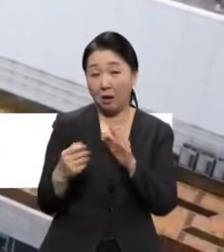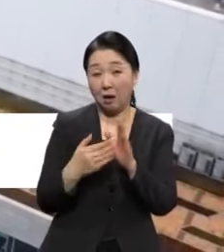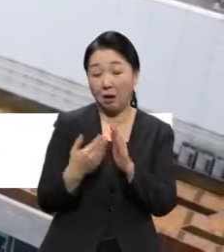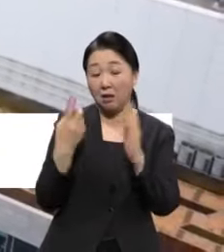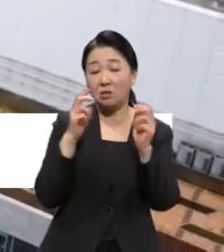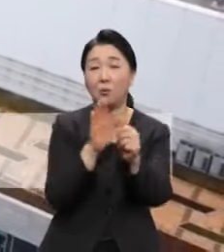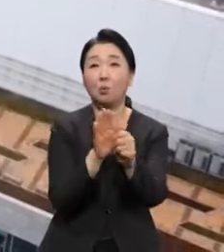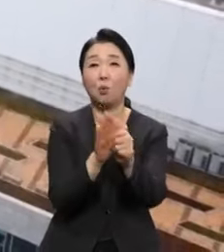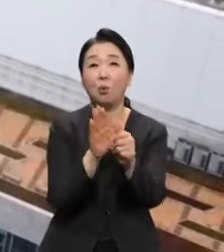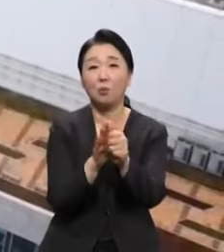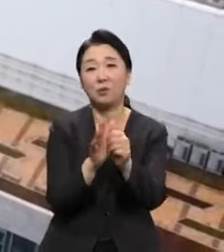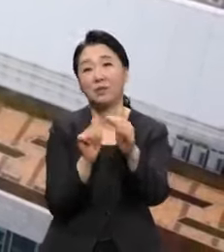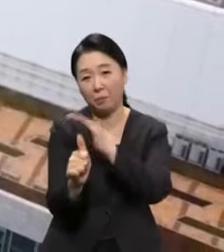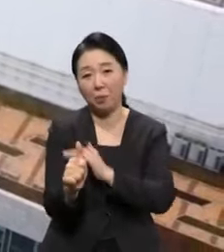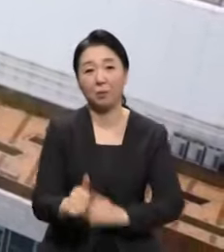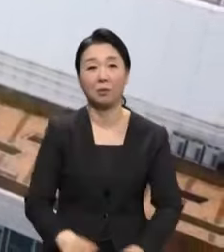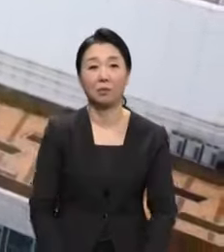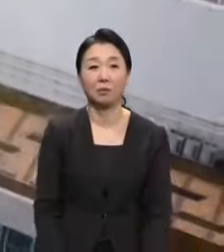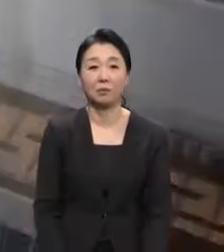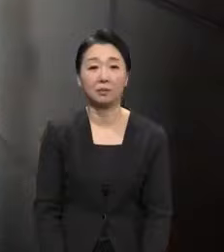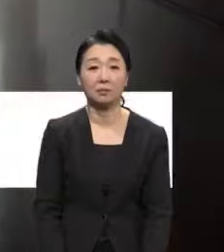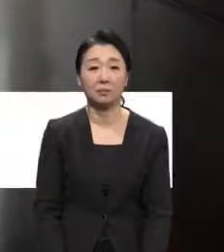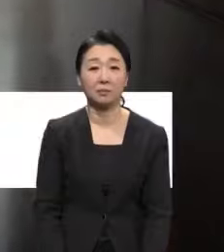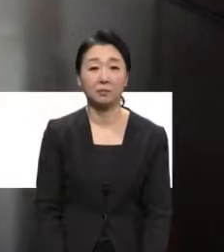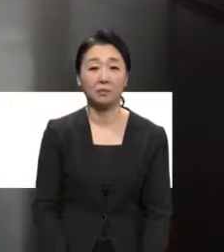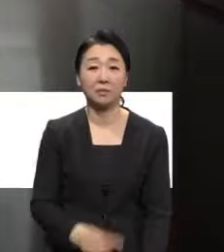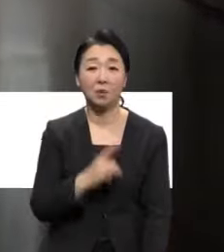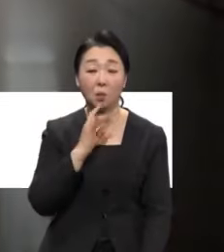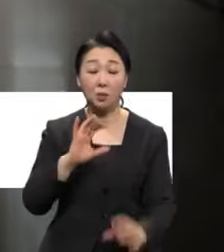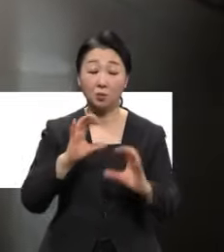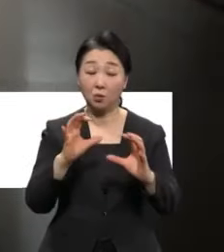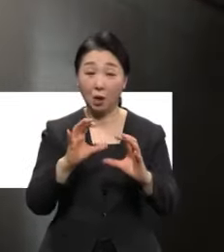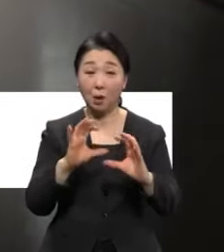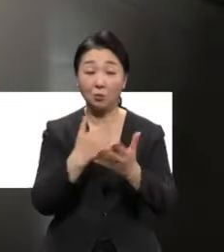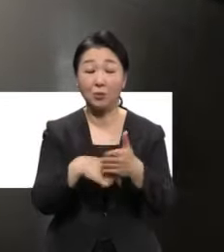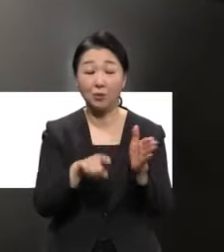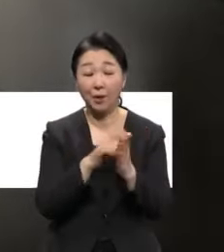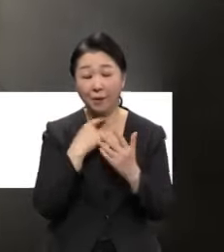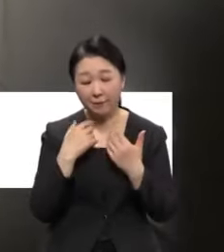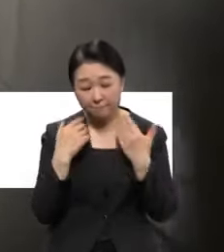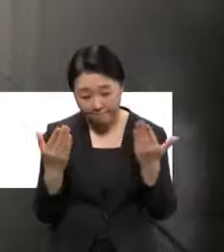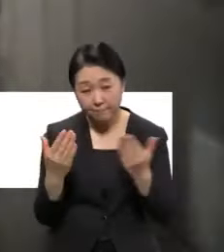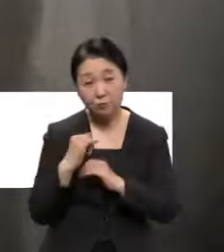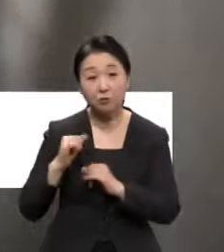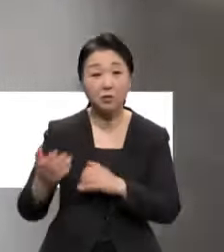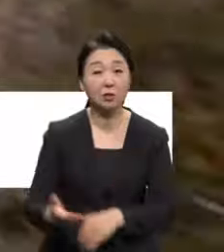공공기관의 대표인 겁니다 직 국가 국을 위해 헌신